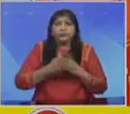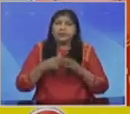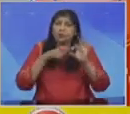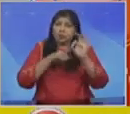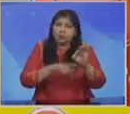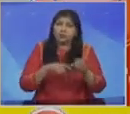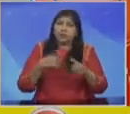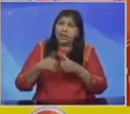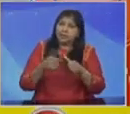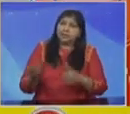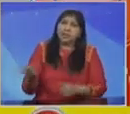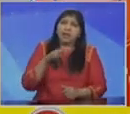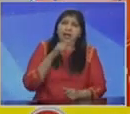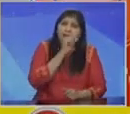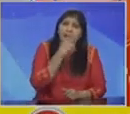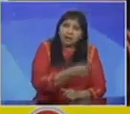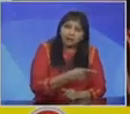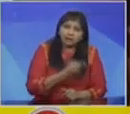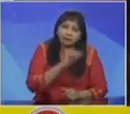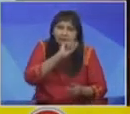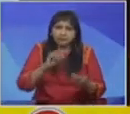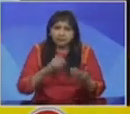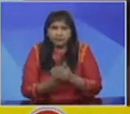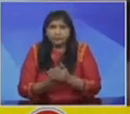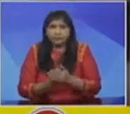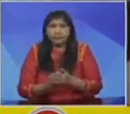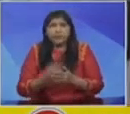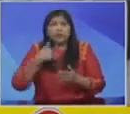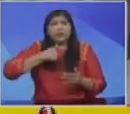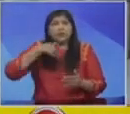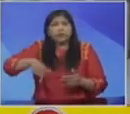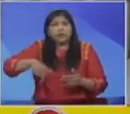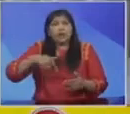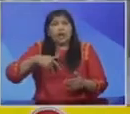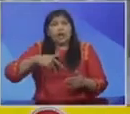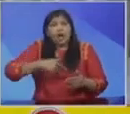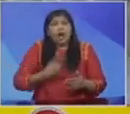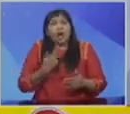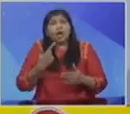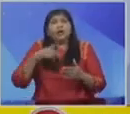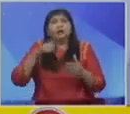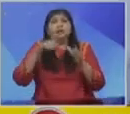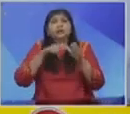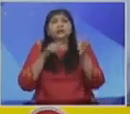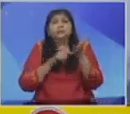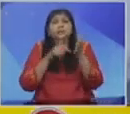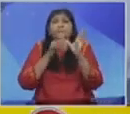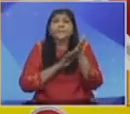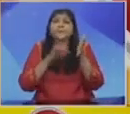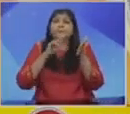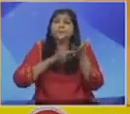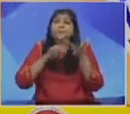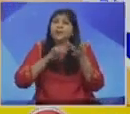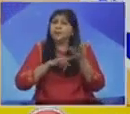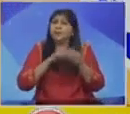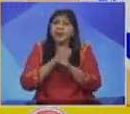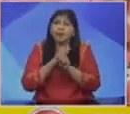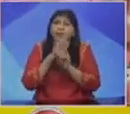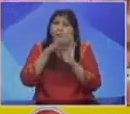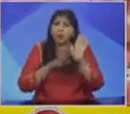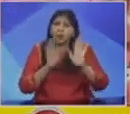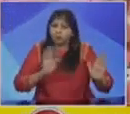जवाब में उन्होंने खुद ही आगे लिखा है कि आत्मनिर्भर भारत अभियान केवल एक गवर्नमेंट पॉलिसी नहीं